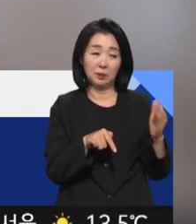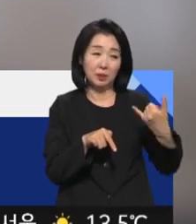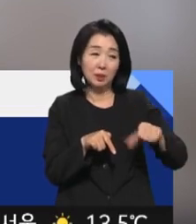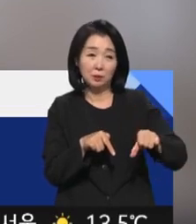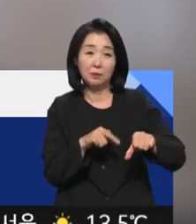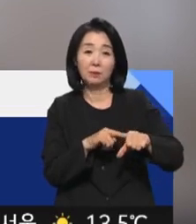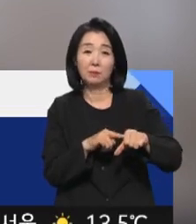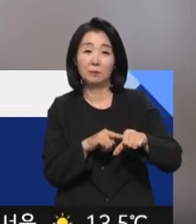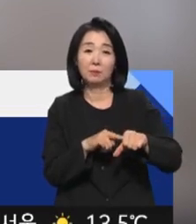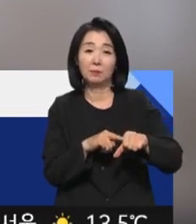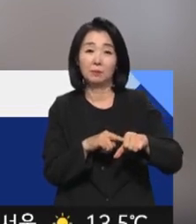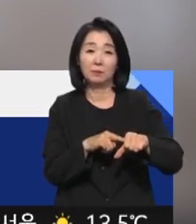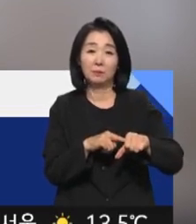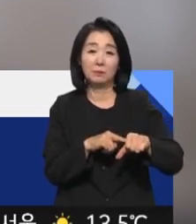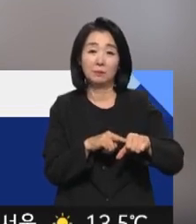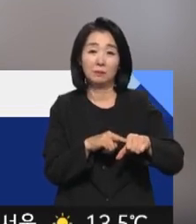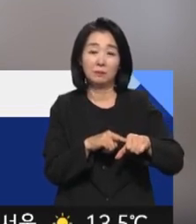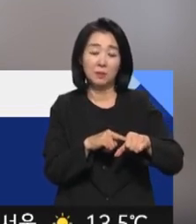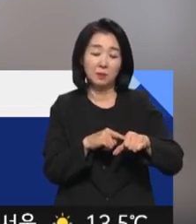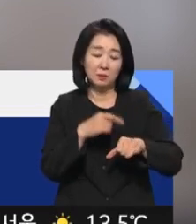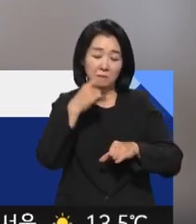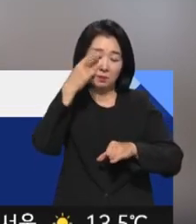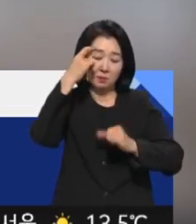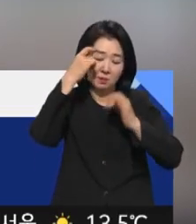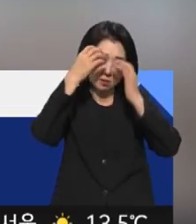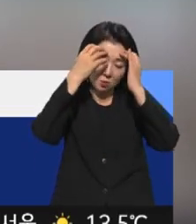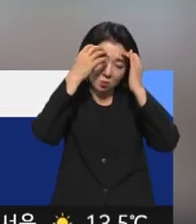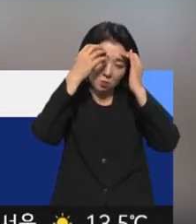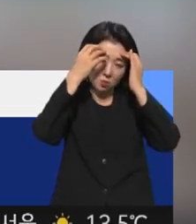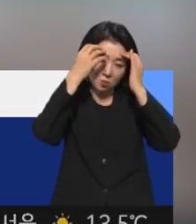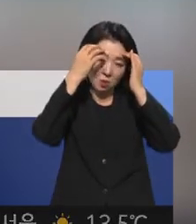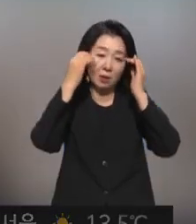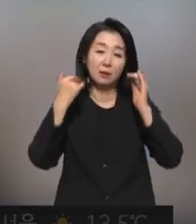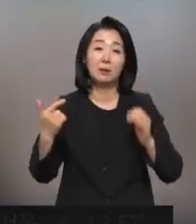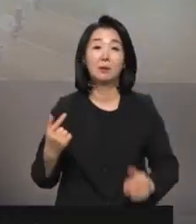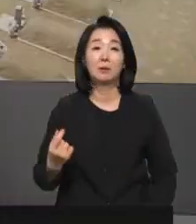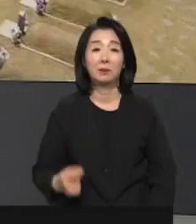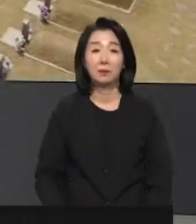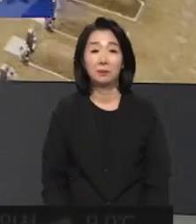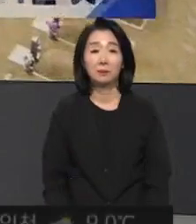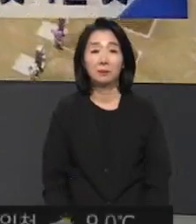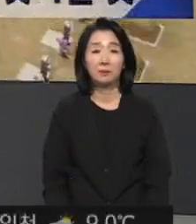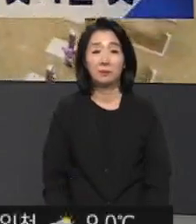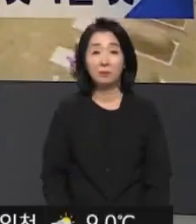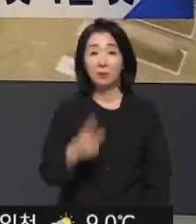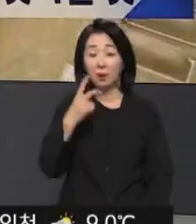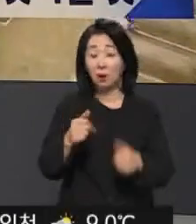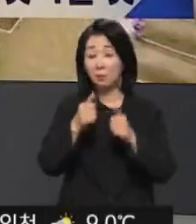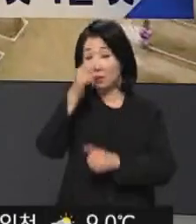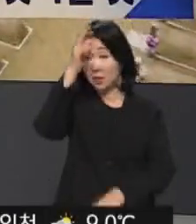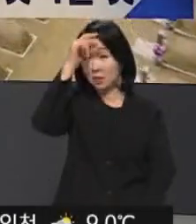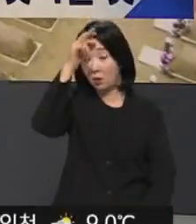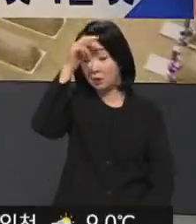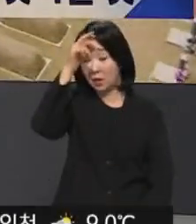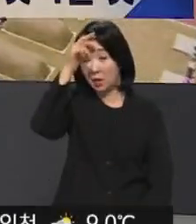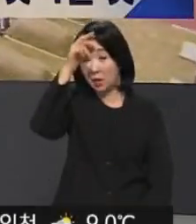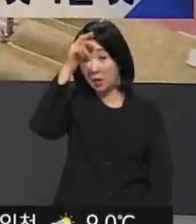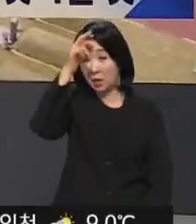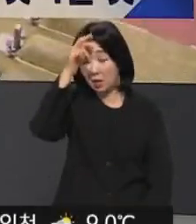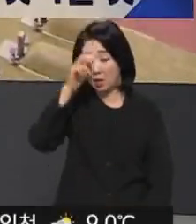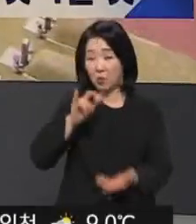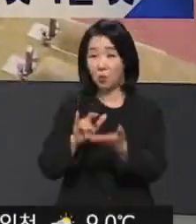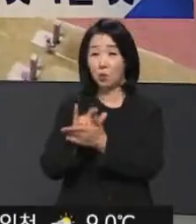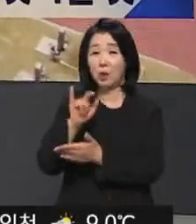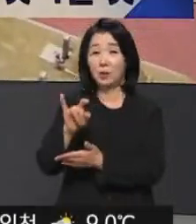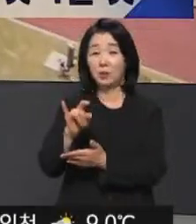자녀분들 받았을 정신질환의 크기가 더 큽니다. 네, 검찰과 경찰 모두 공항에서 당장